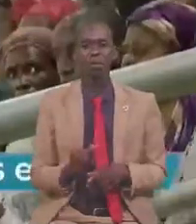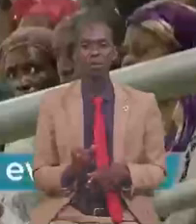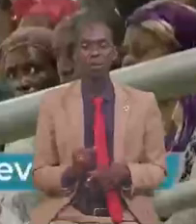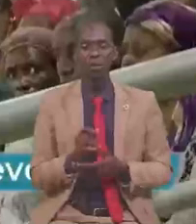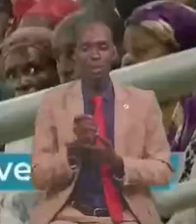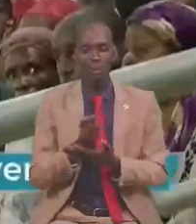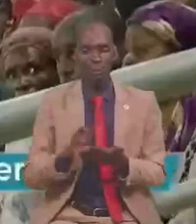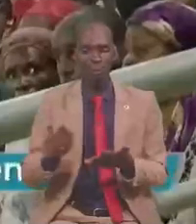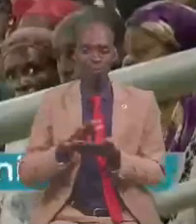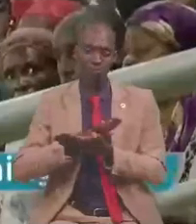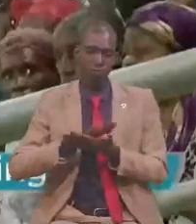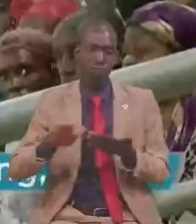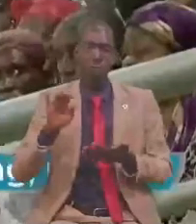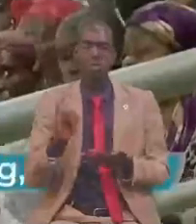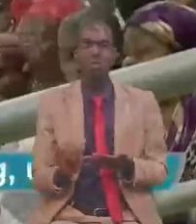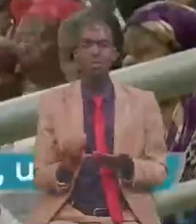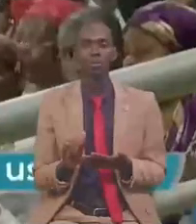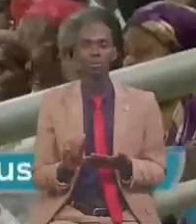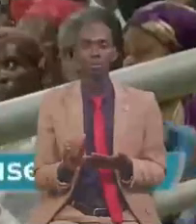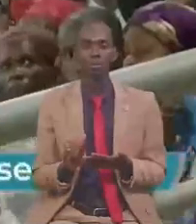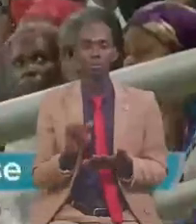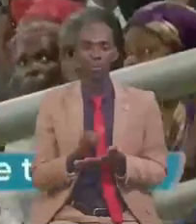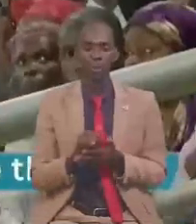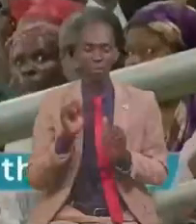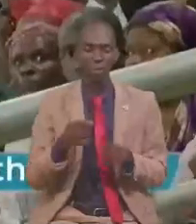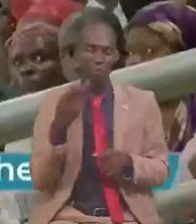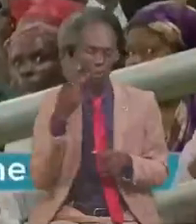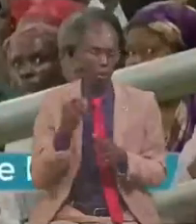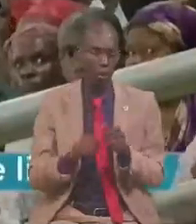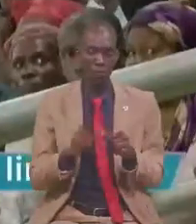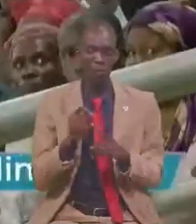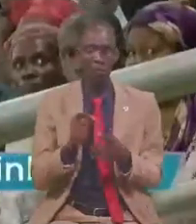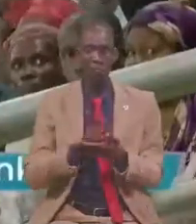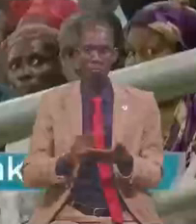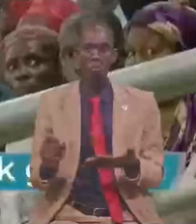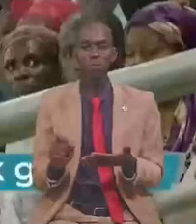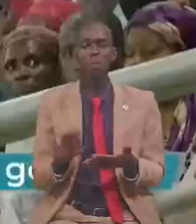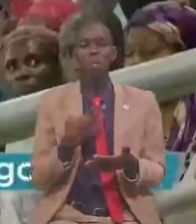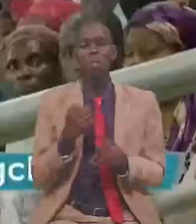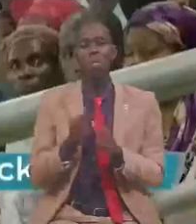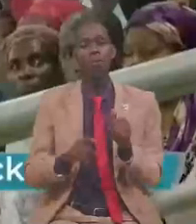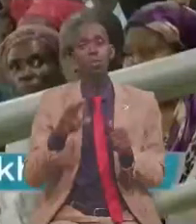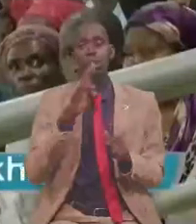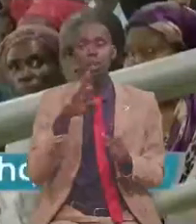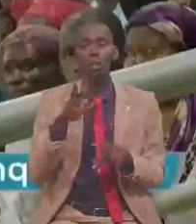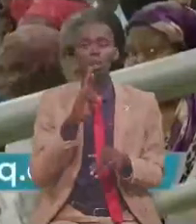Donner des adresses correctes, que les coordonnées soient